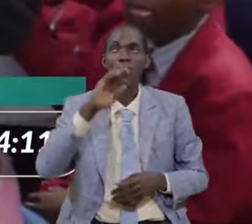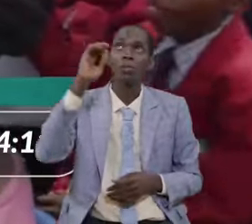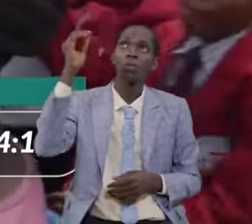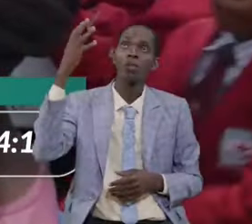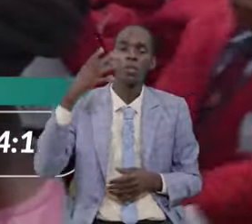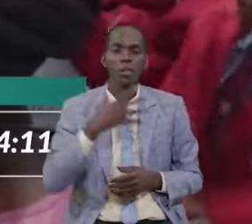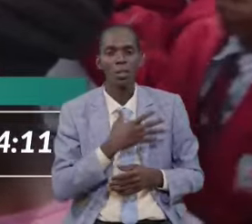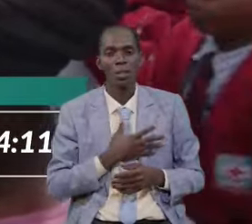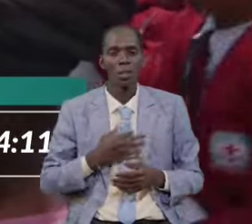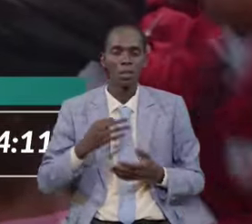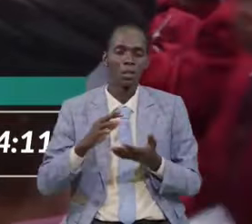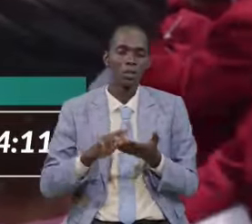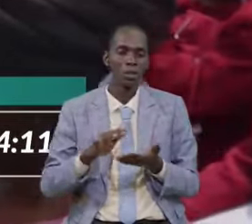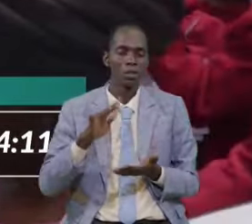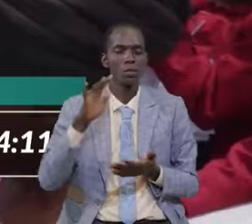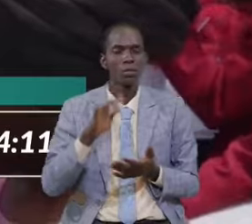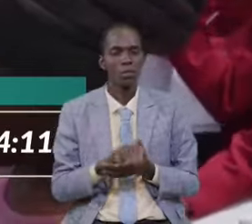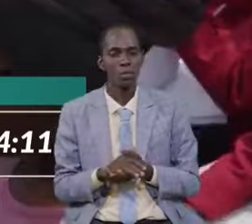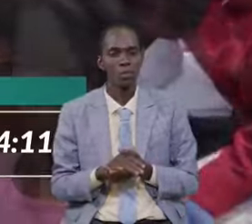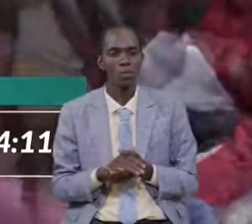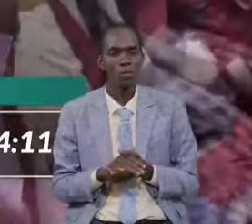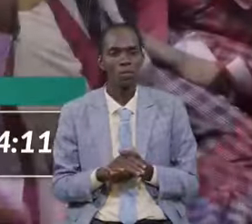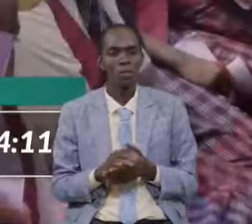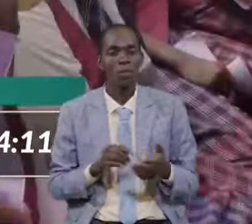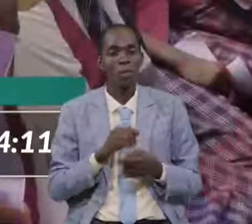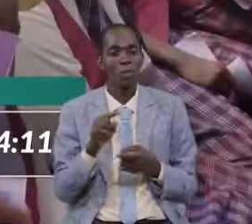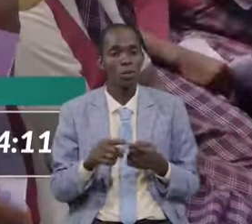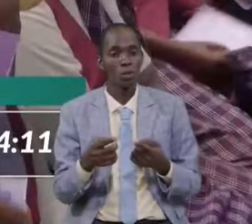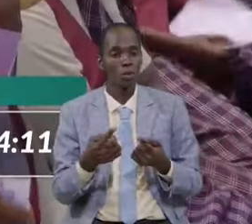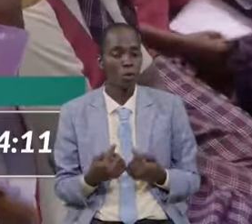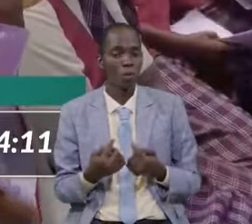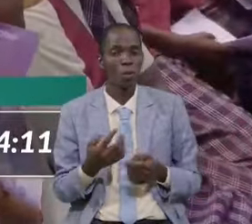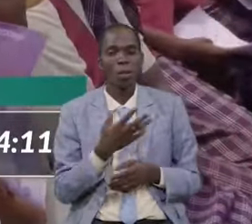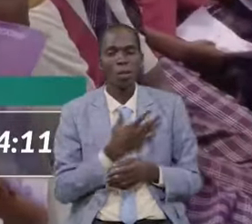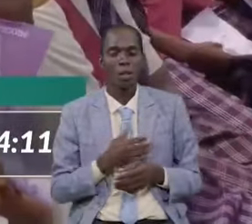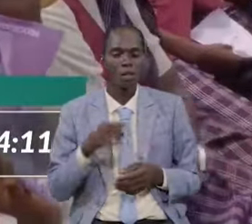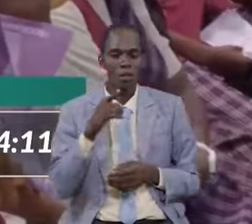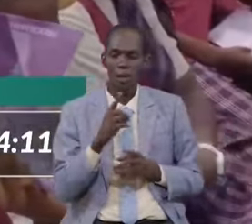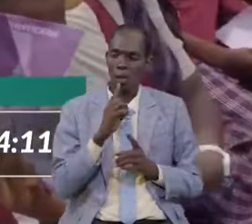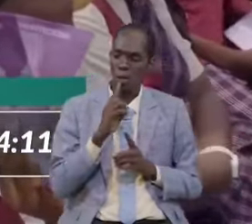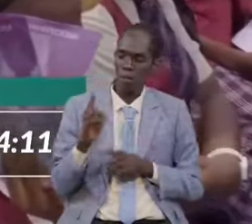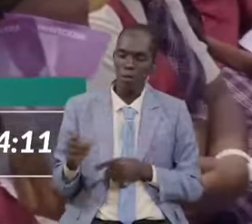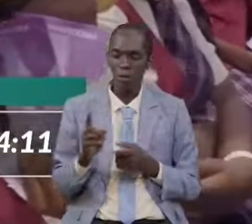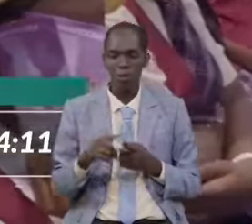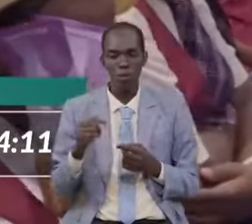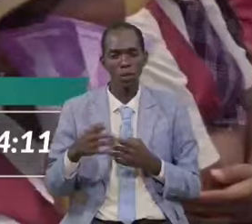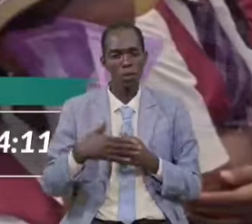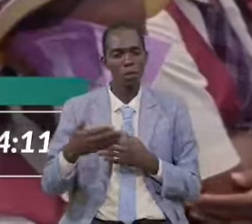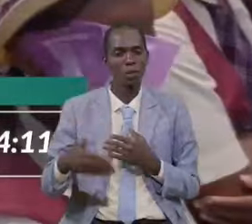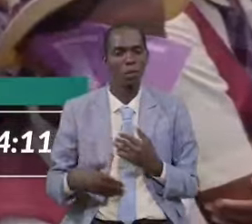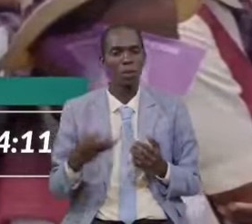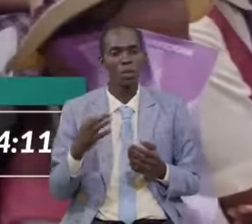Recevoir toute la gloire et la grâce et la gloire. Si tu viens et tu réponds à l'invitation du Dieu de